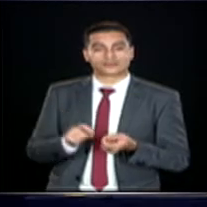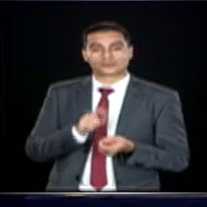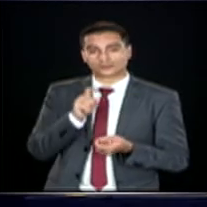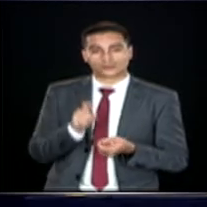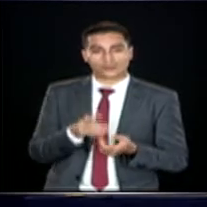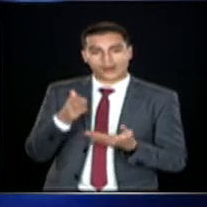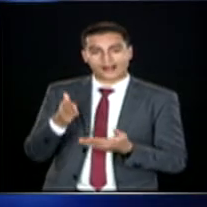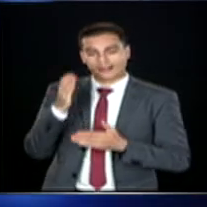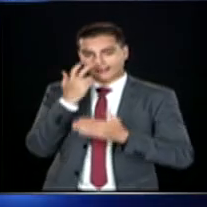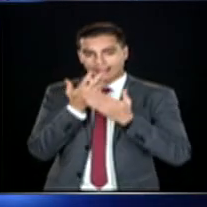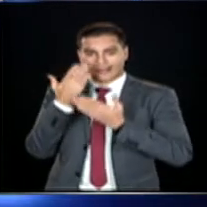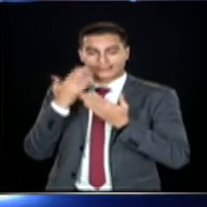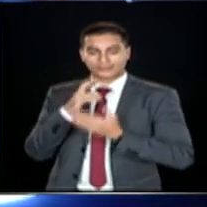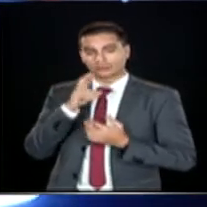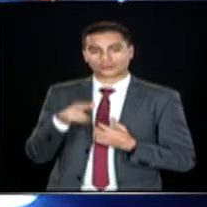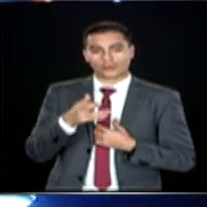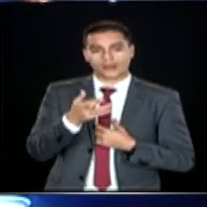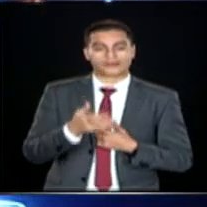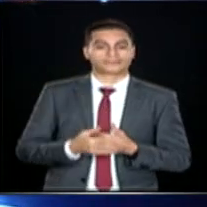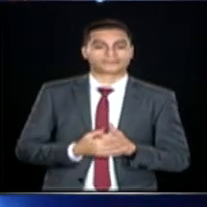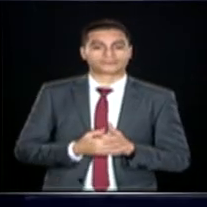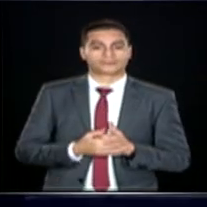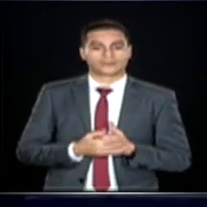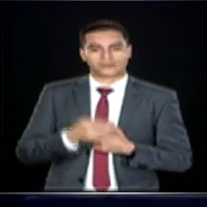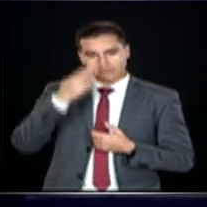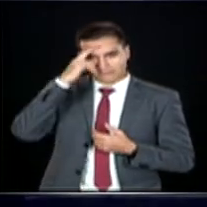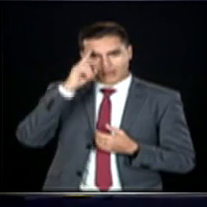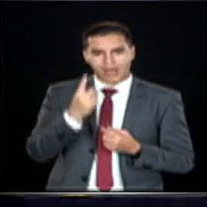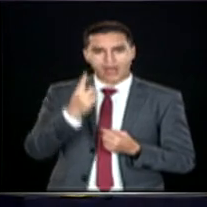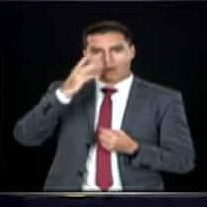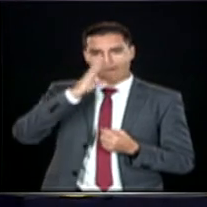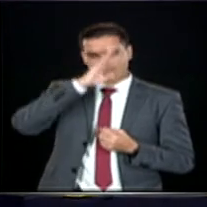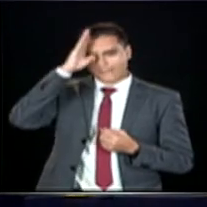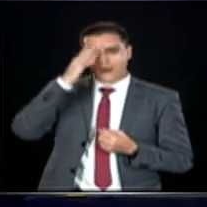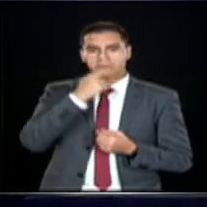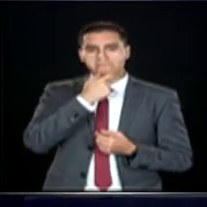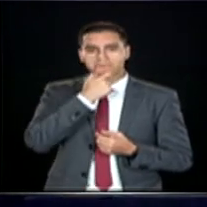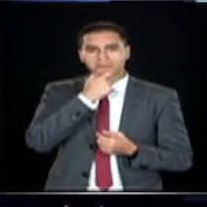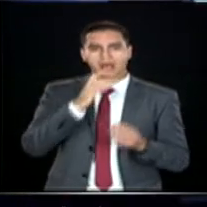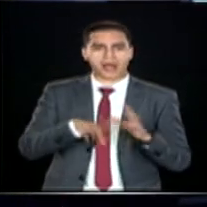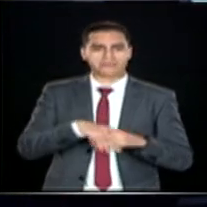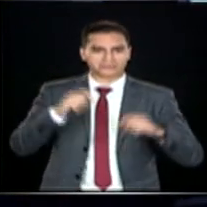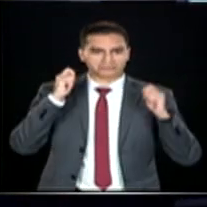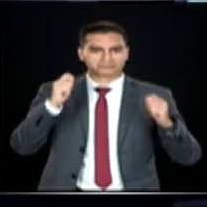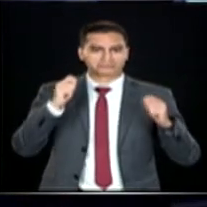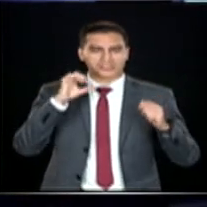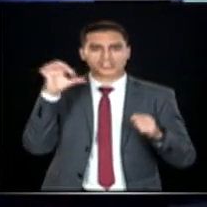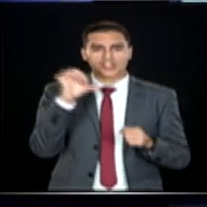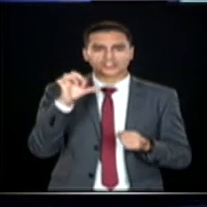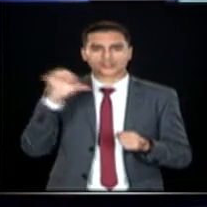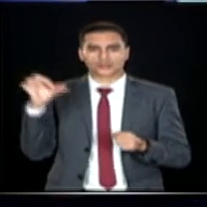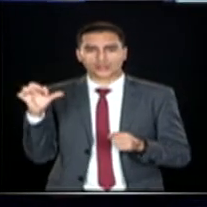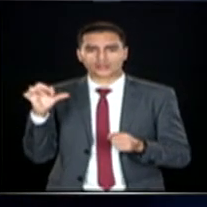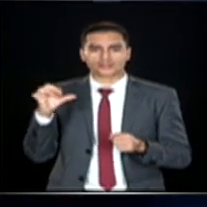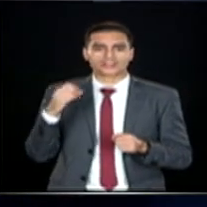التاريخ وسؤالهم. في عهد أي ملك بريطاني قامت ثورة